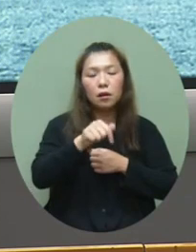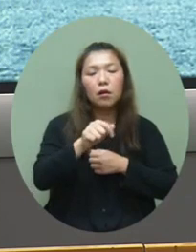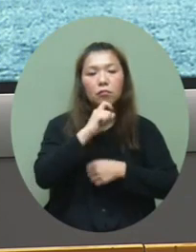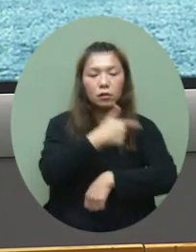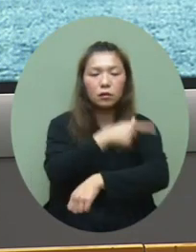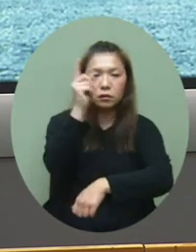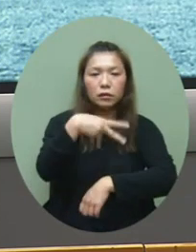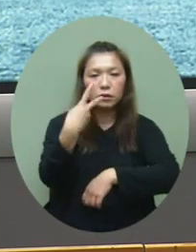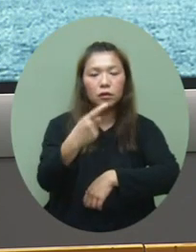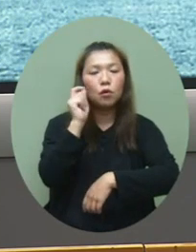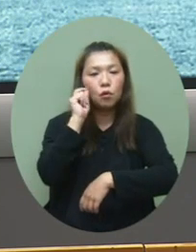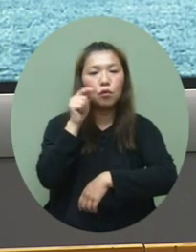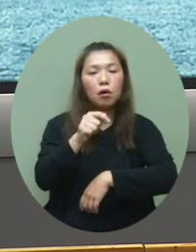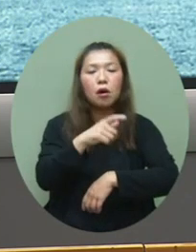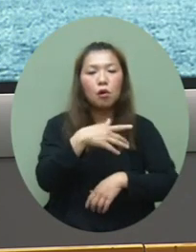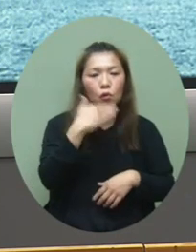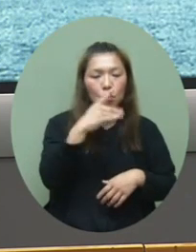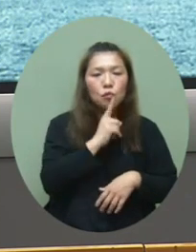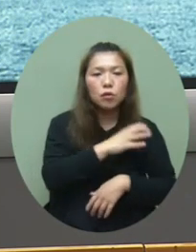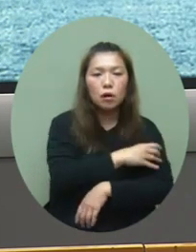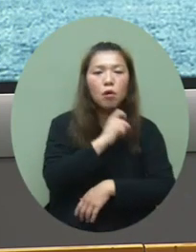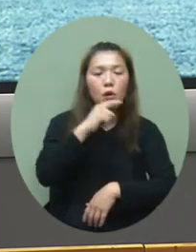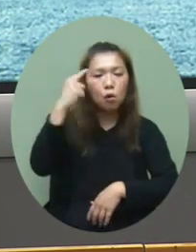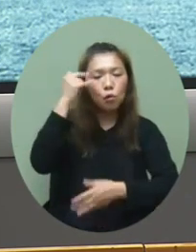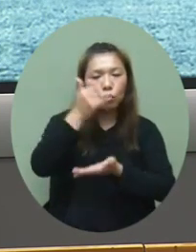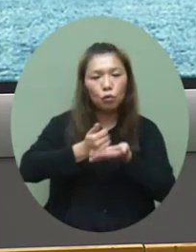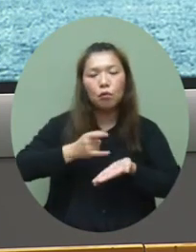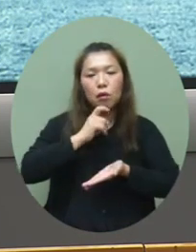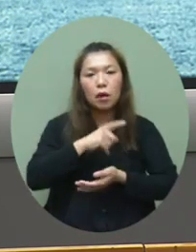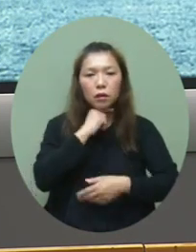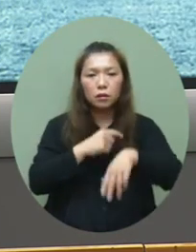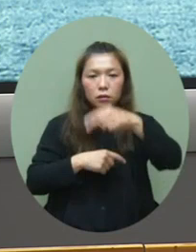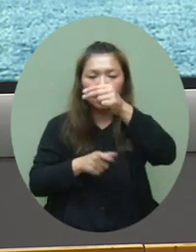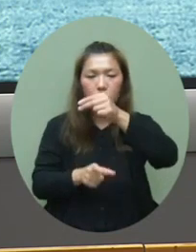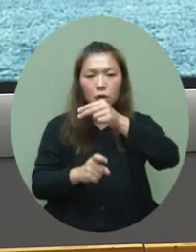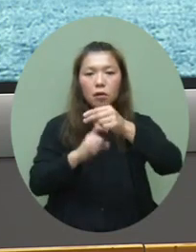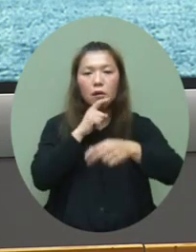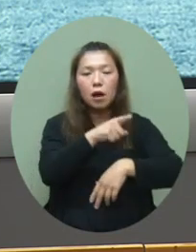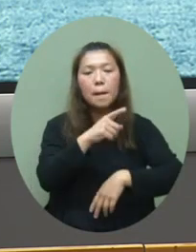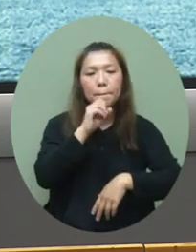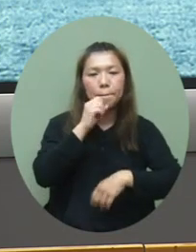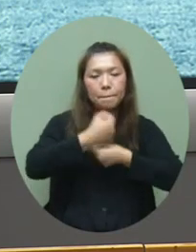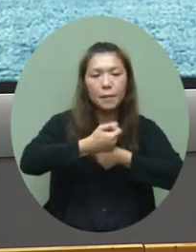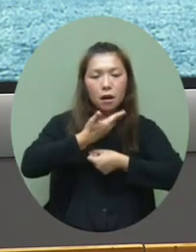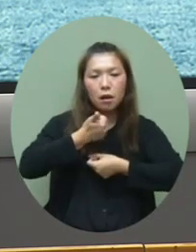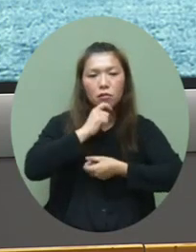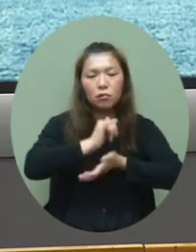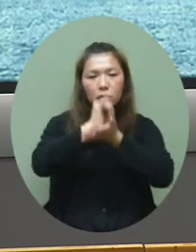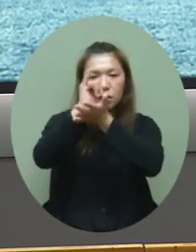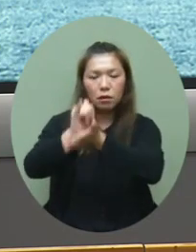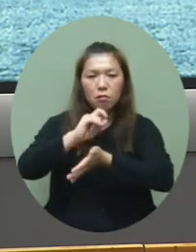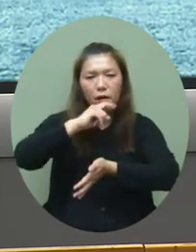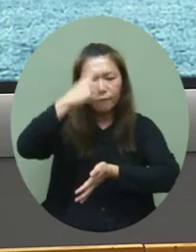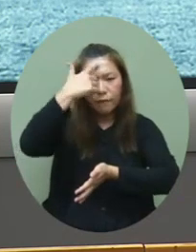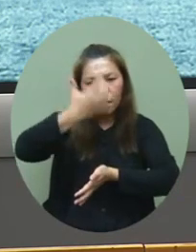針，有高血壓同埋腦退化底嘅。佢係7月1日經呢個嘅瑪麗醫院急症室入院，發燒。